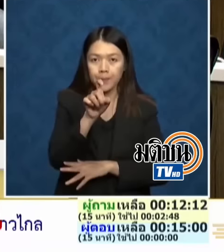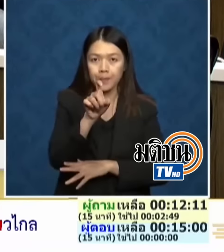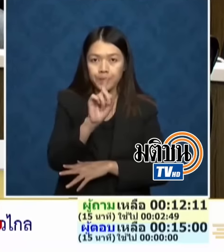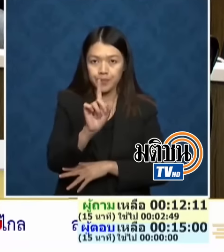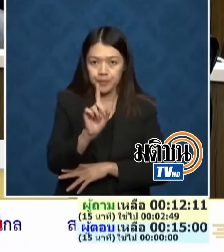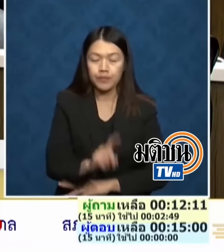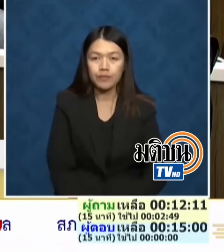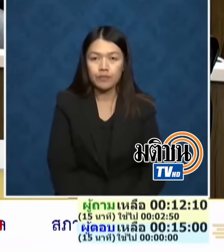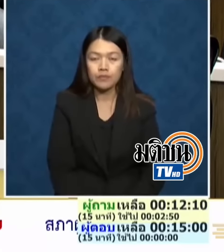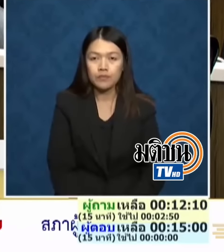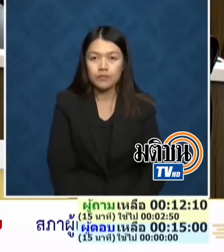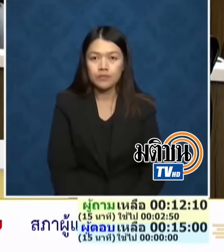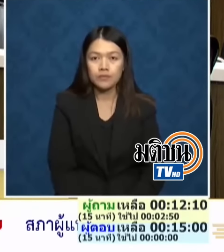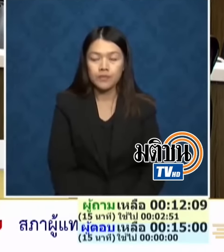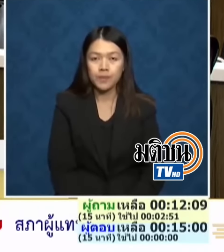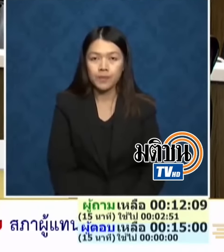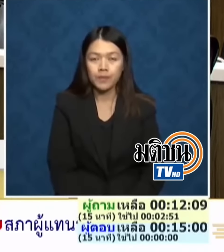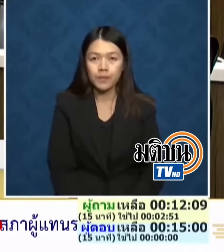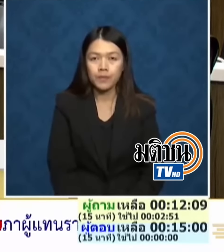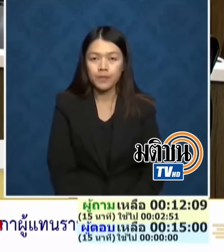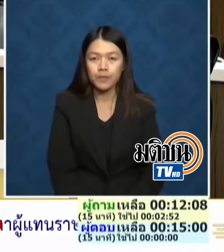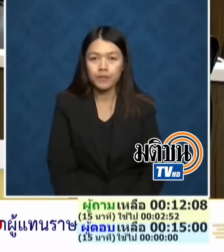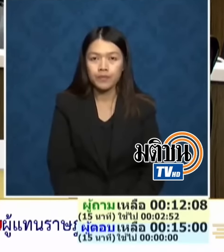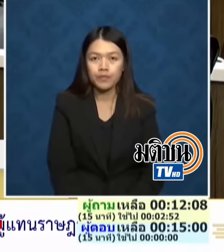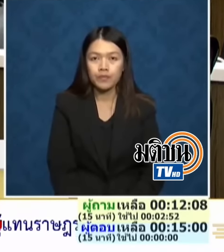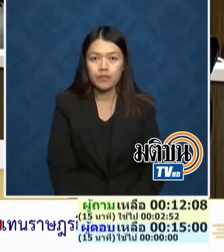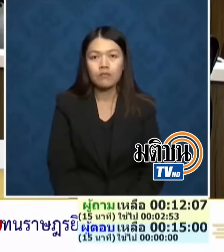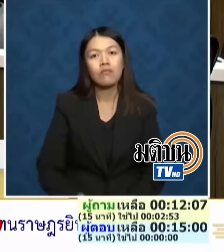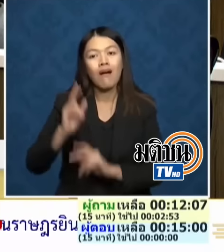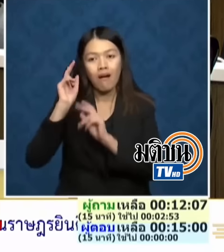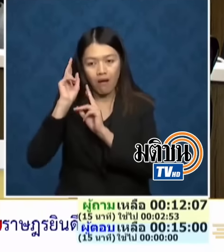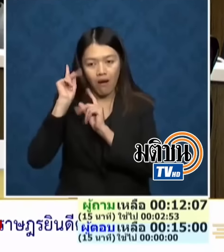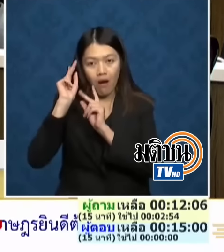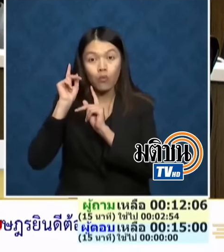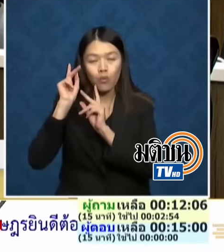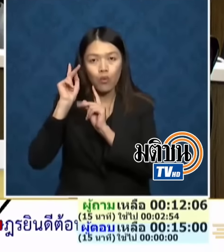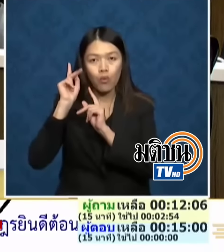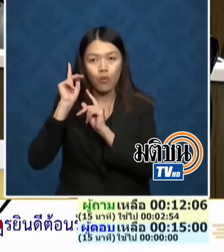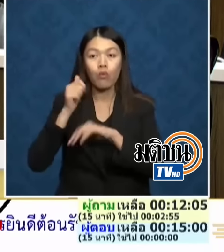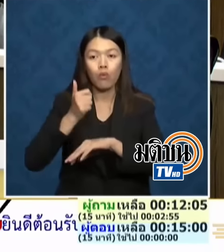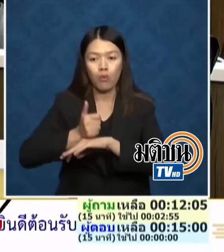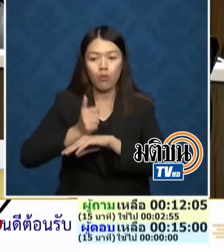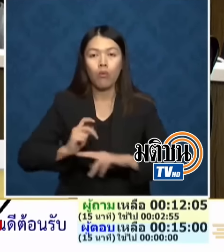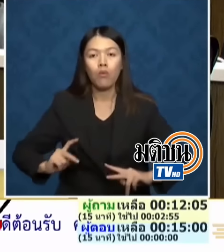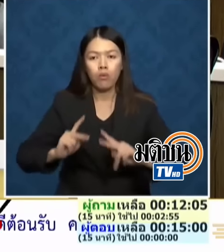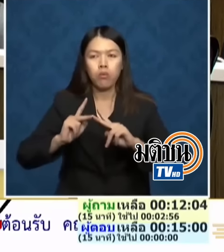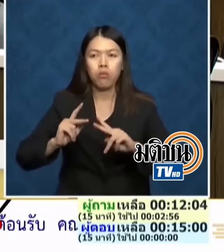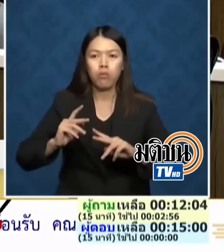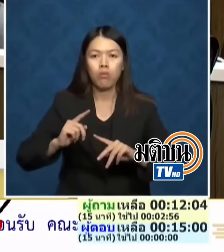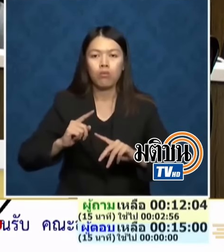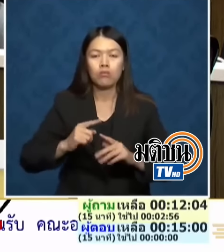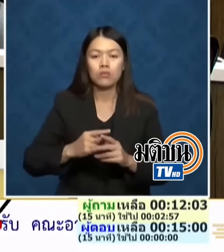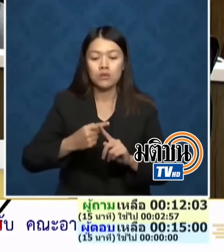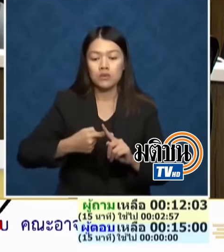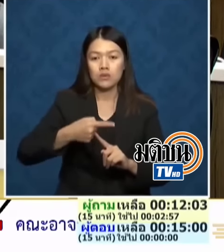ดังนี้ครับจากการถแรงข่าวของท่านรำตีเมื่อวันที่ 27